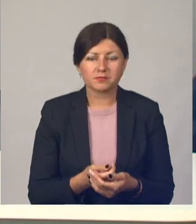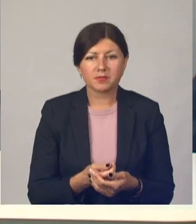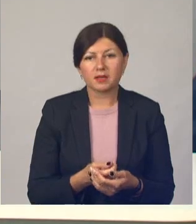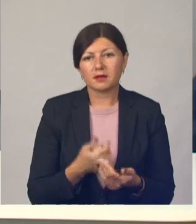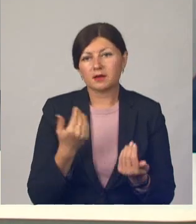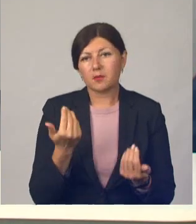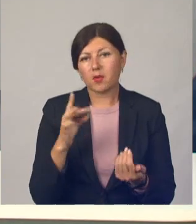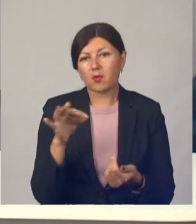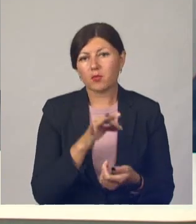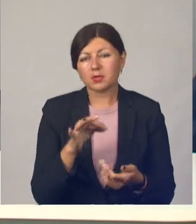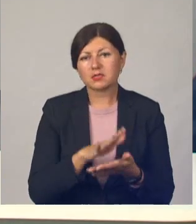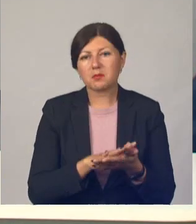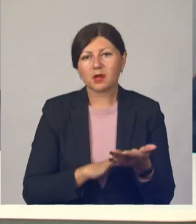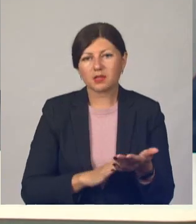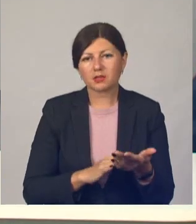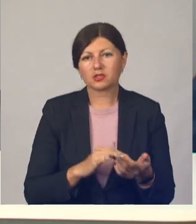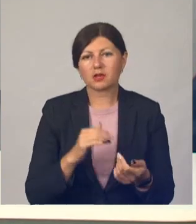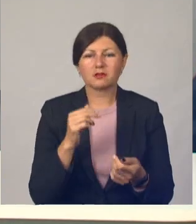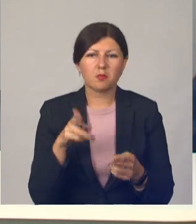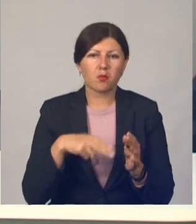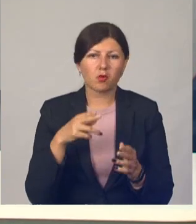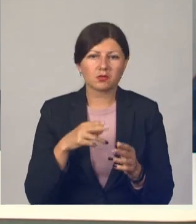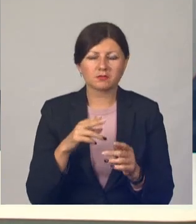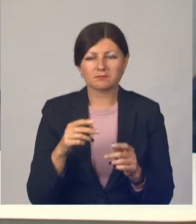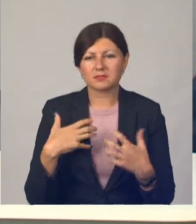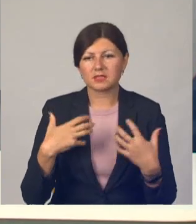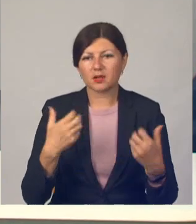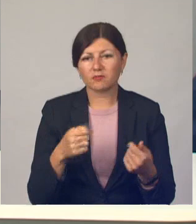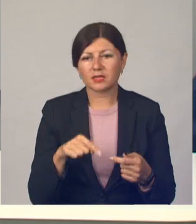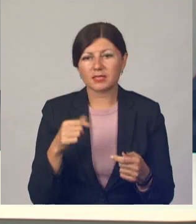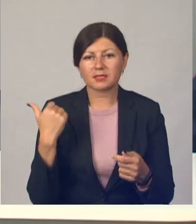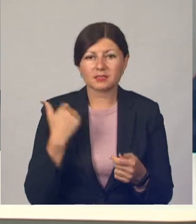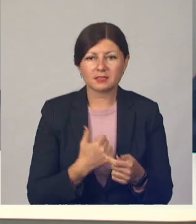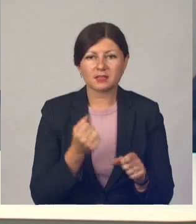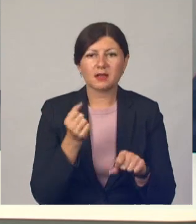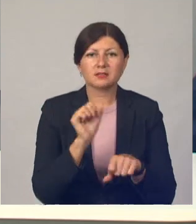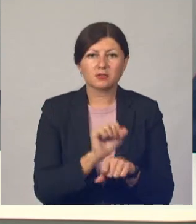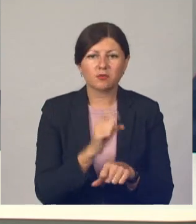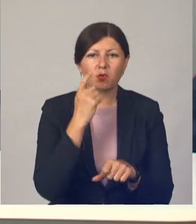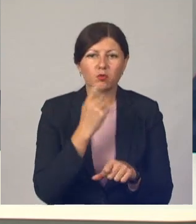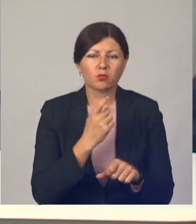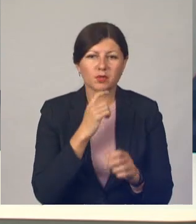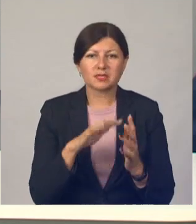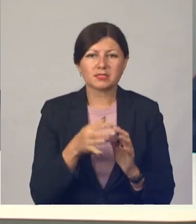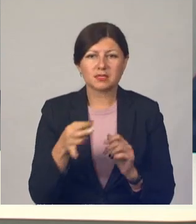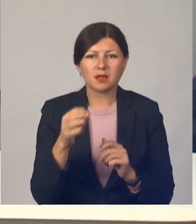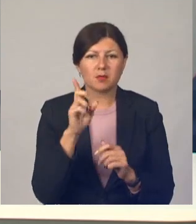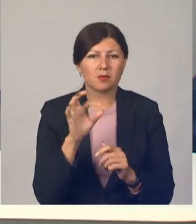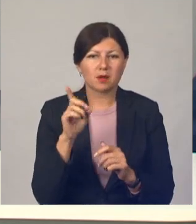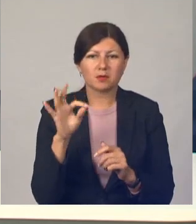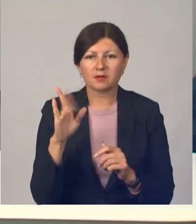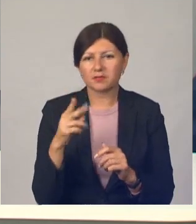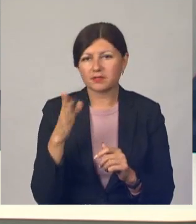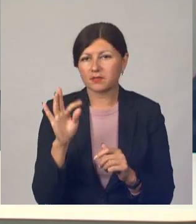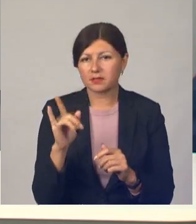А тем временем по области продолжает курсировать поезд здоровья. На этой неделе он сделал остановку в губкинском селе Бабровы дворы. На